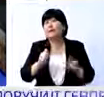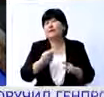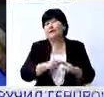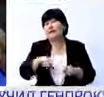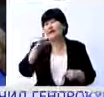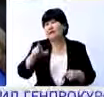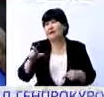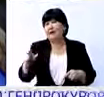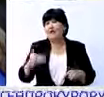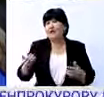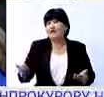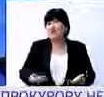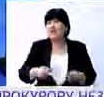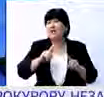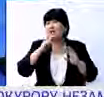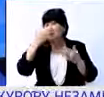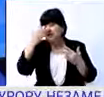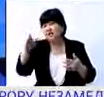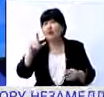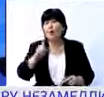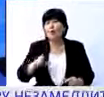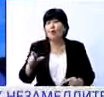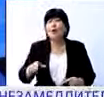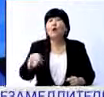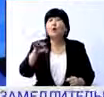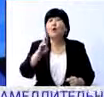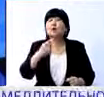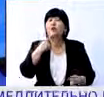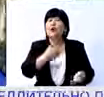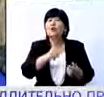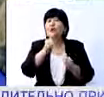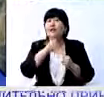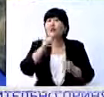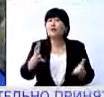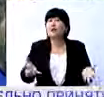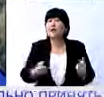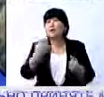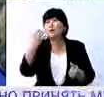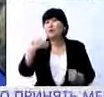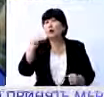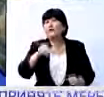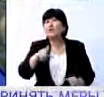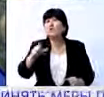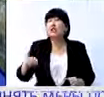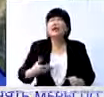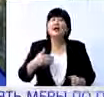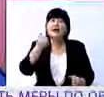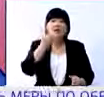дарит надежду на жизнь совершенно незнакомым людям. Донорская кровь ежегодно спасает сотни тысяч жизней.